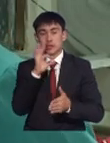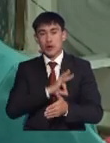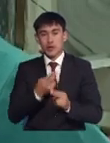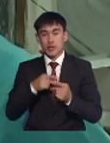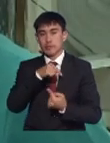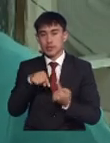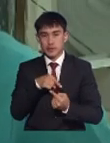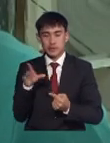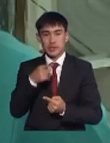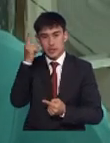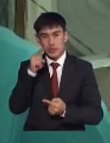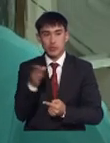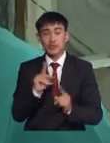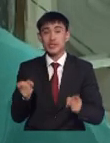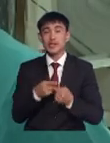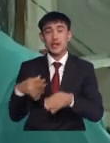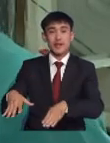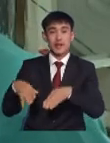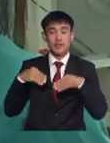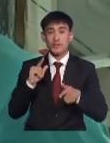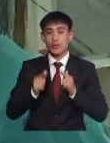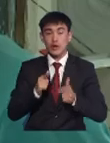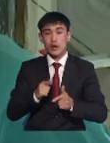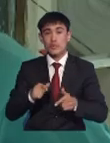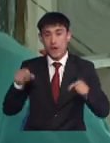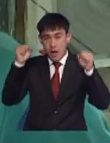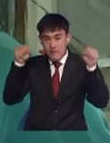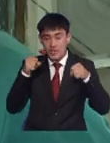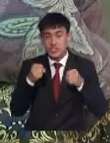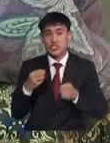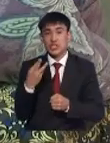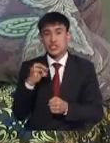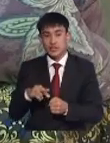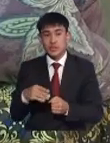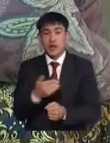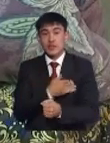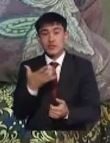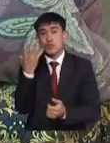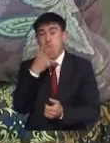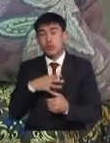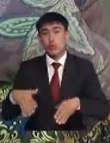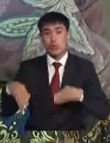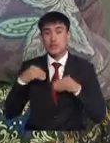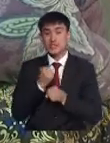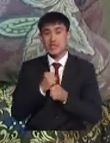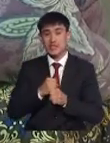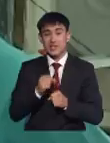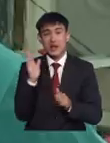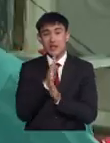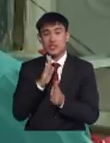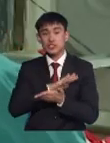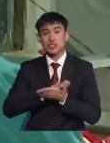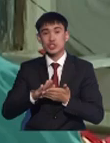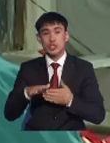– это бизнес. Все знают, что мы создаем одеяло из натуральной овечьей шерсти. А потому все хотят себе теплые курпе, сделанные из